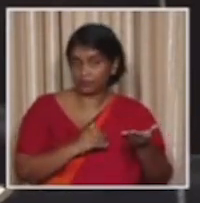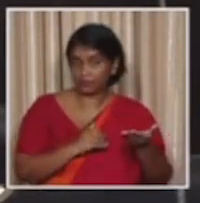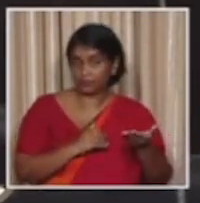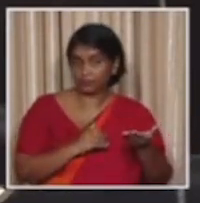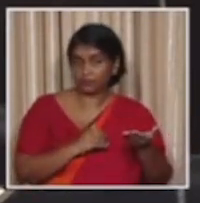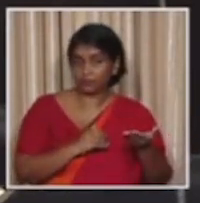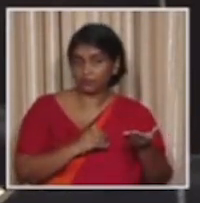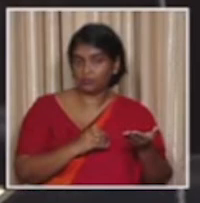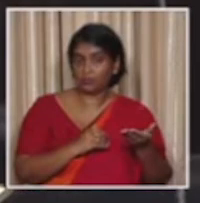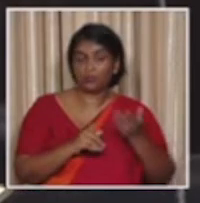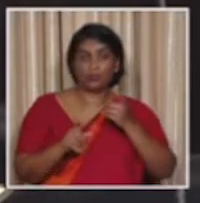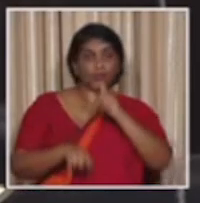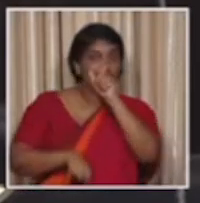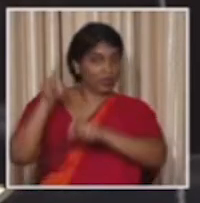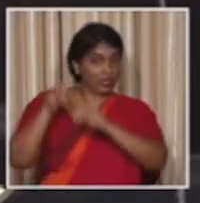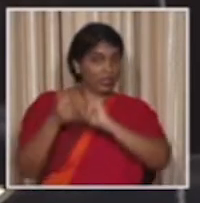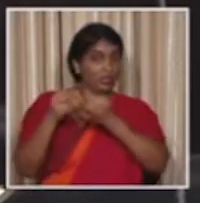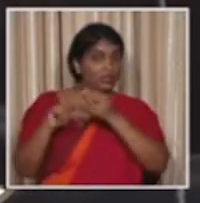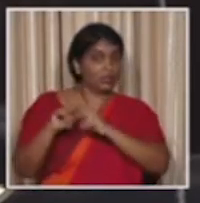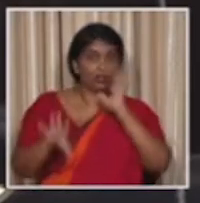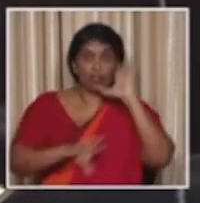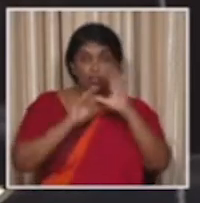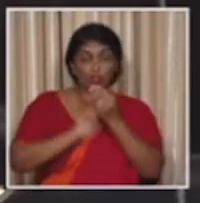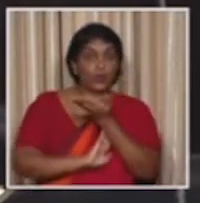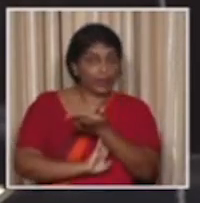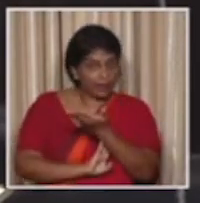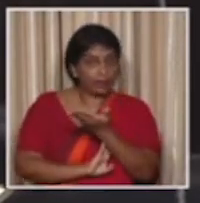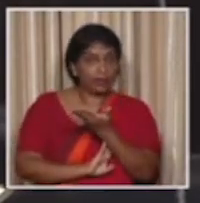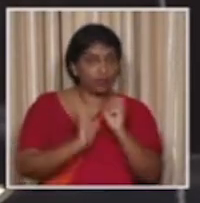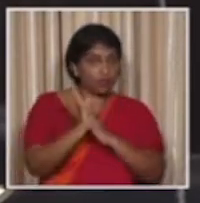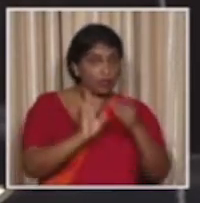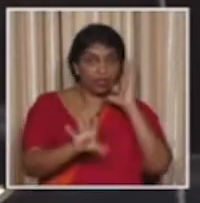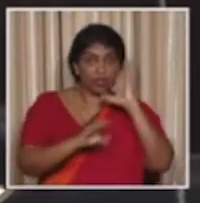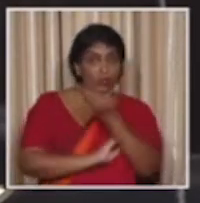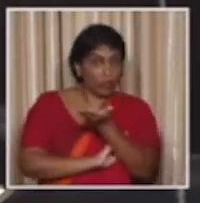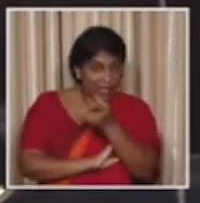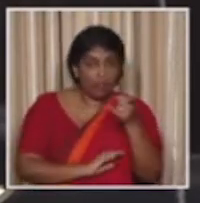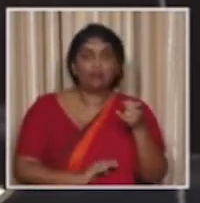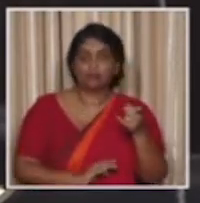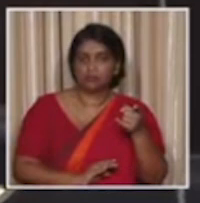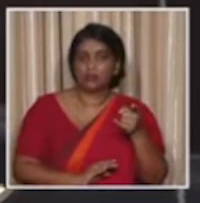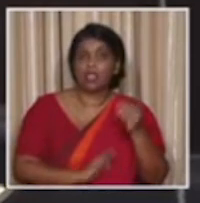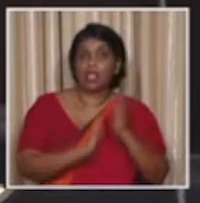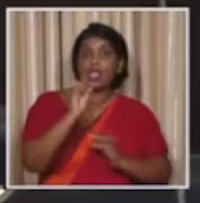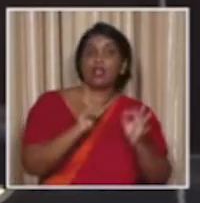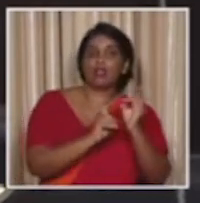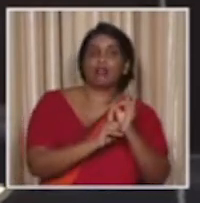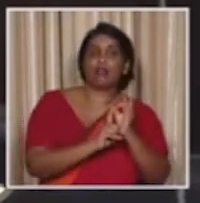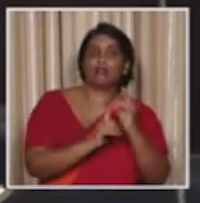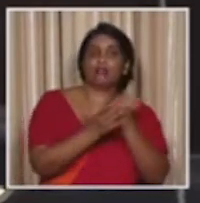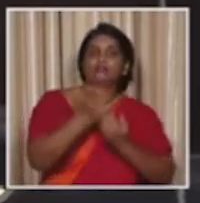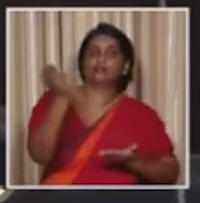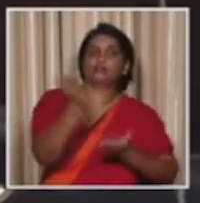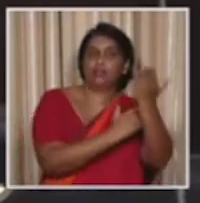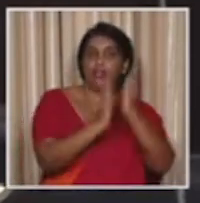මේ නිලධාරීන්ගෙන් තොරතුරු ඉල්ලනවා නම් කිසිම කොමිටුවක් මීට පස්සේ ඇමතිවරයාට තමයි ලියන්න